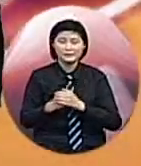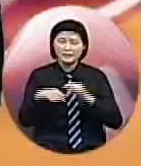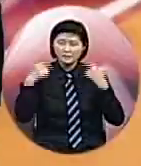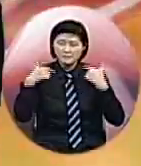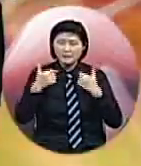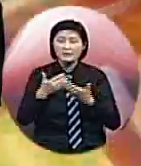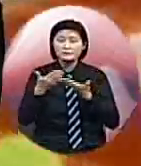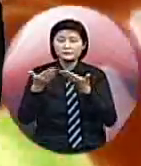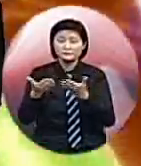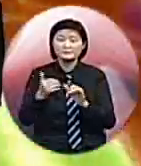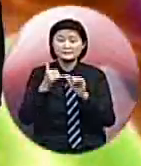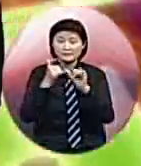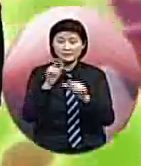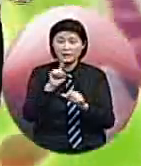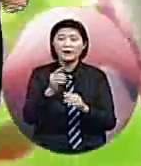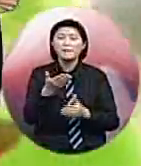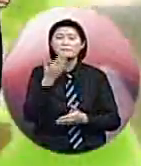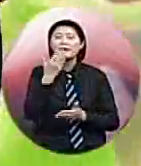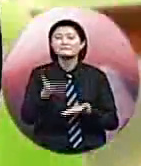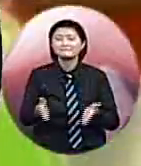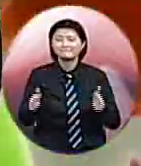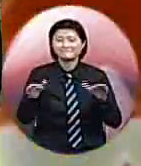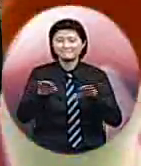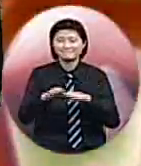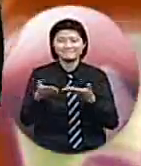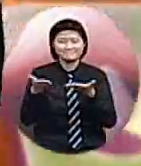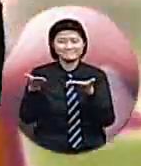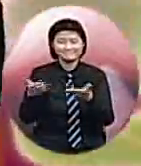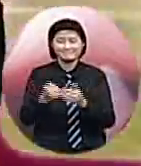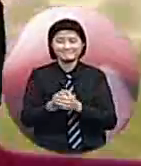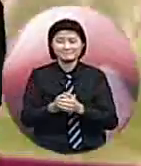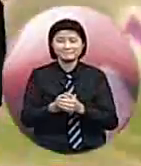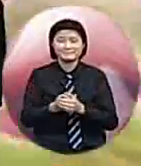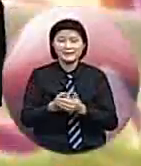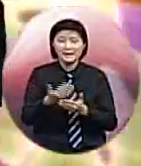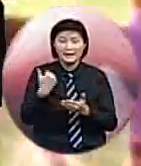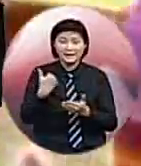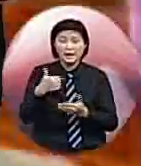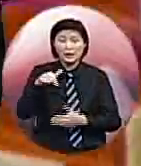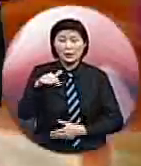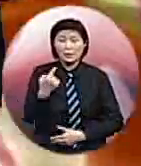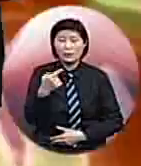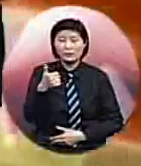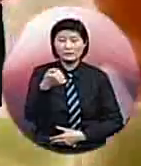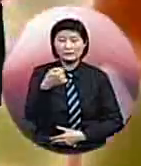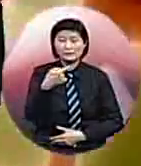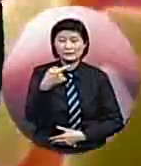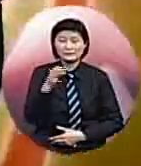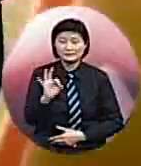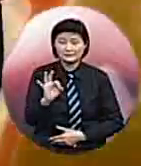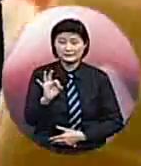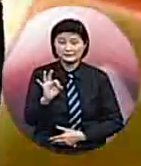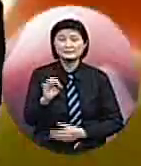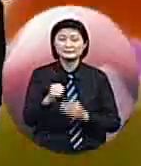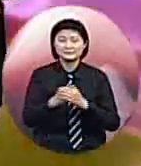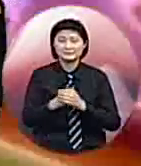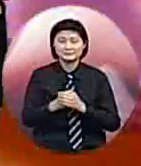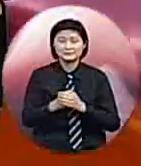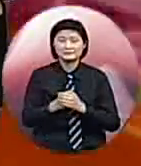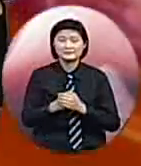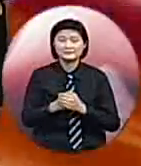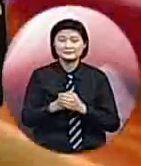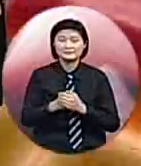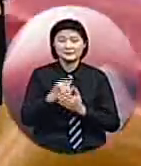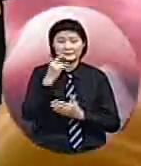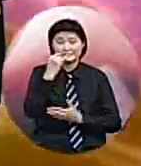주는 상인데 무슨 상이에요? 밥상 주지. 그러죠, 밥상 주. 아까 밥상 만드는 우리 고흥에 그 물려받은 네.